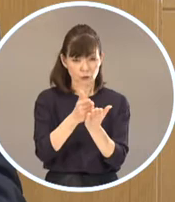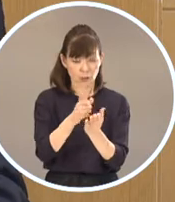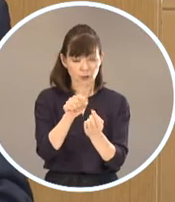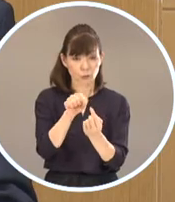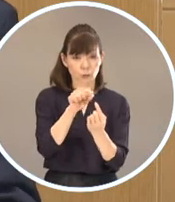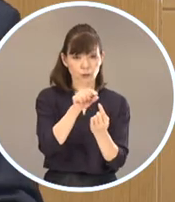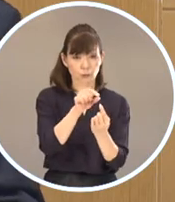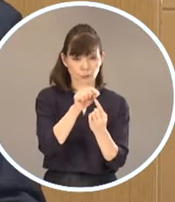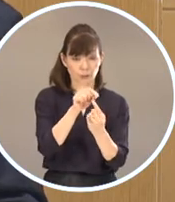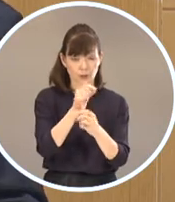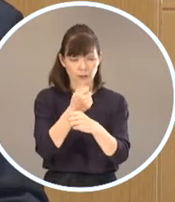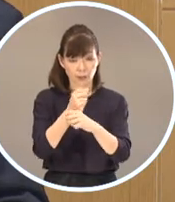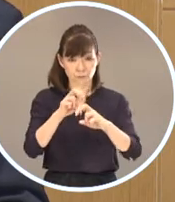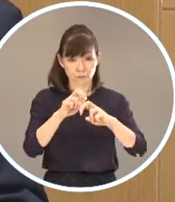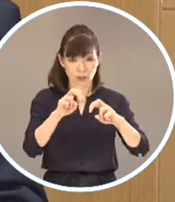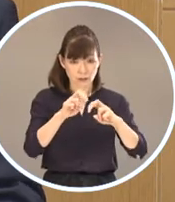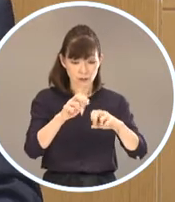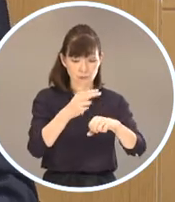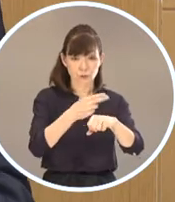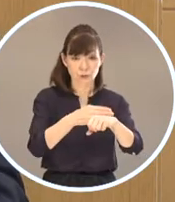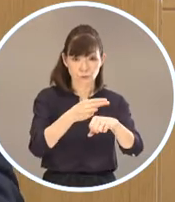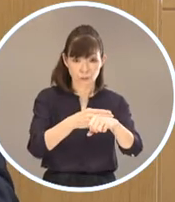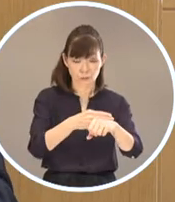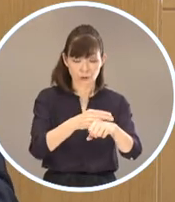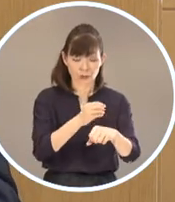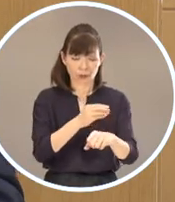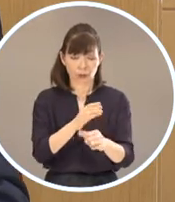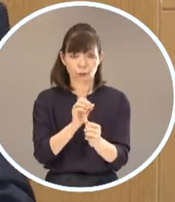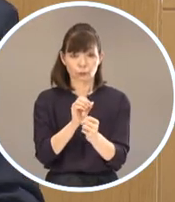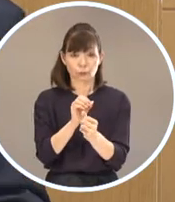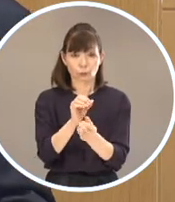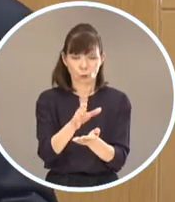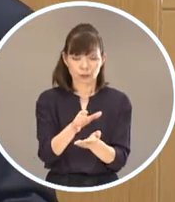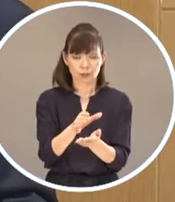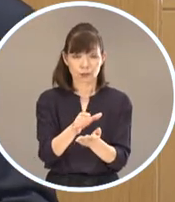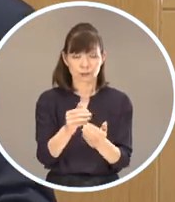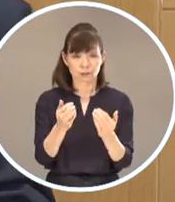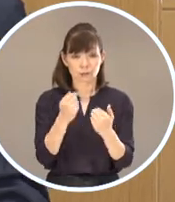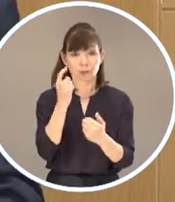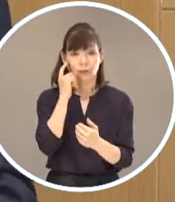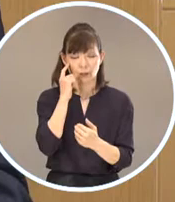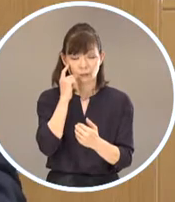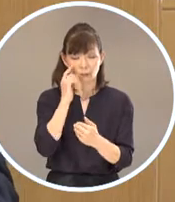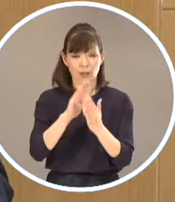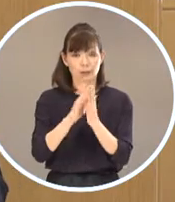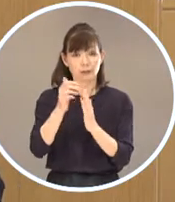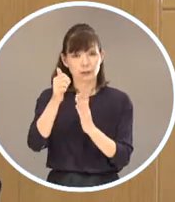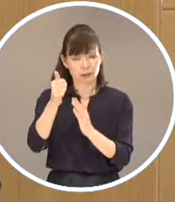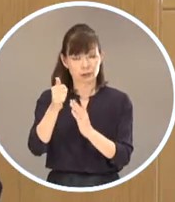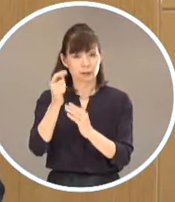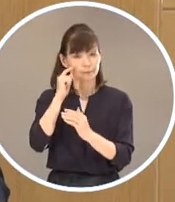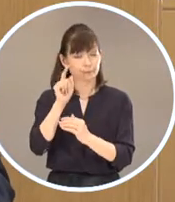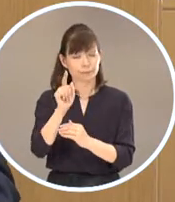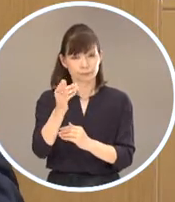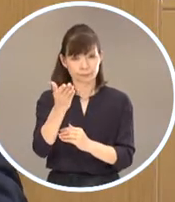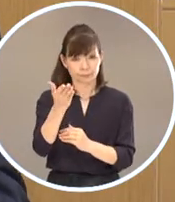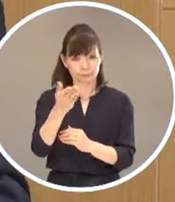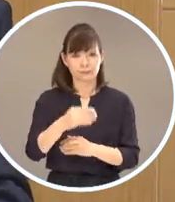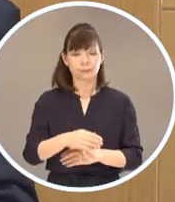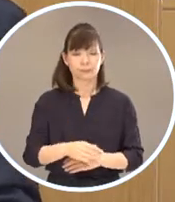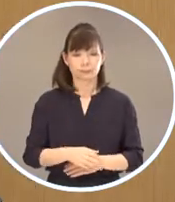み研究開発段階の技術に積極投資すべきと考えますが、知事のご所見をお伺いいた